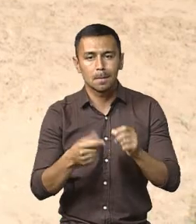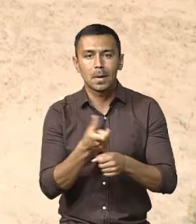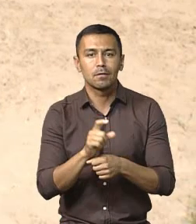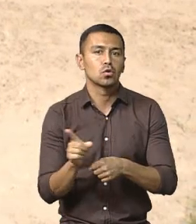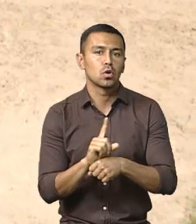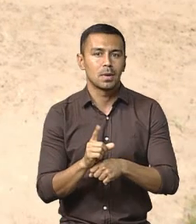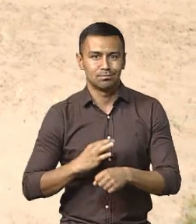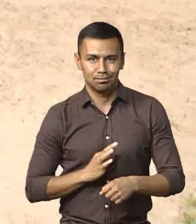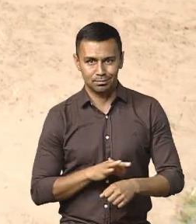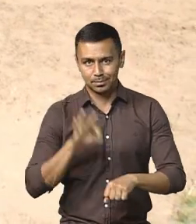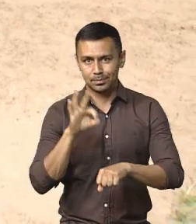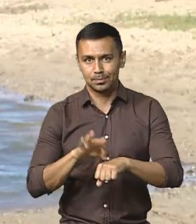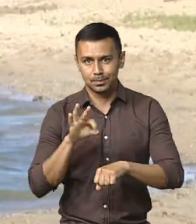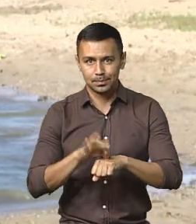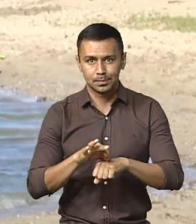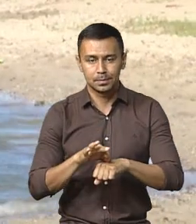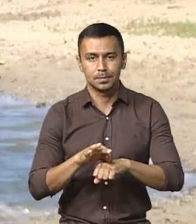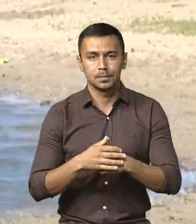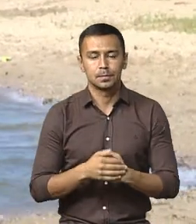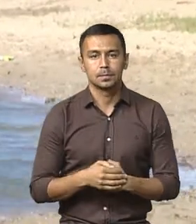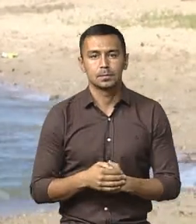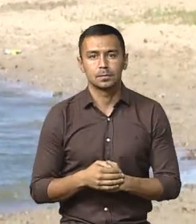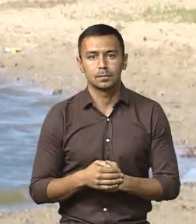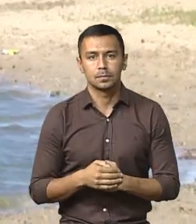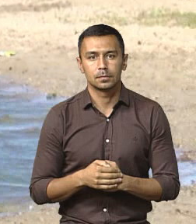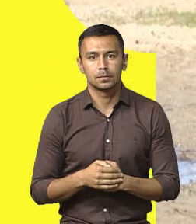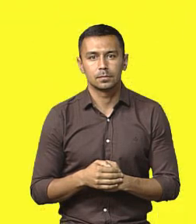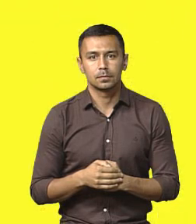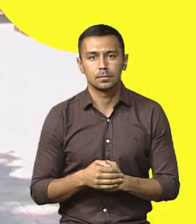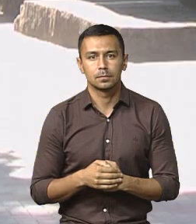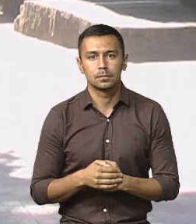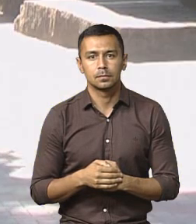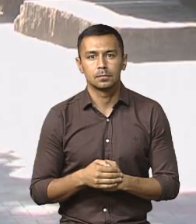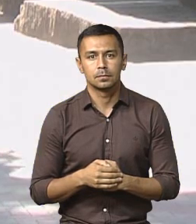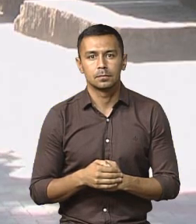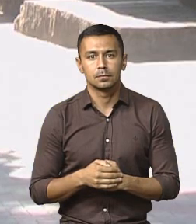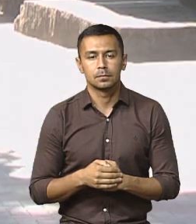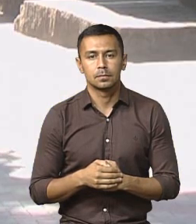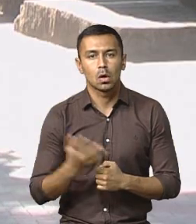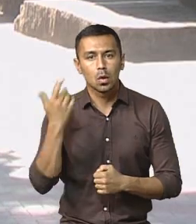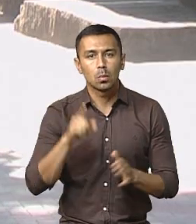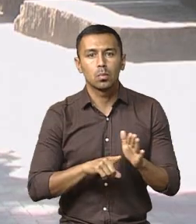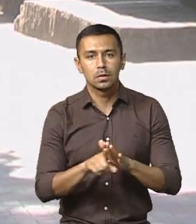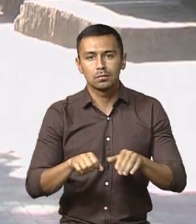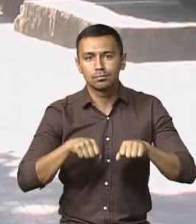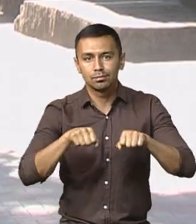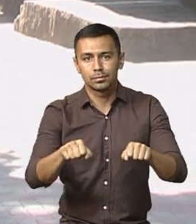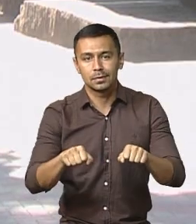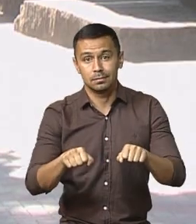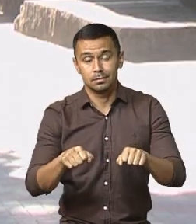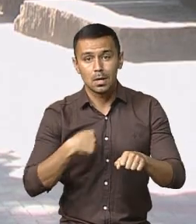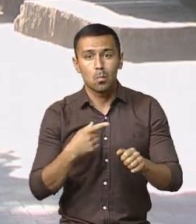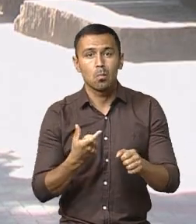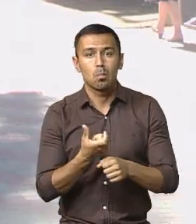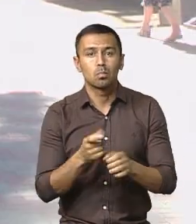норми кишкової палички, біохімічного та хімічного споживання кисню. Коли почав їздити на самокаті, я почав